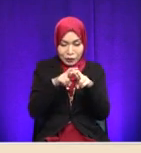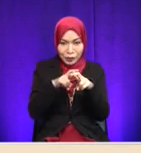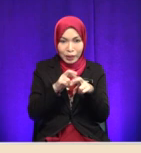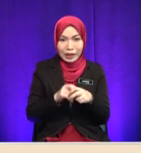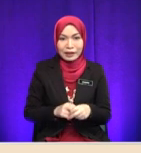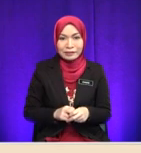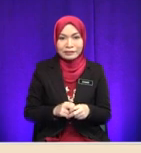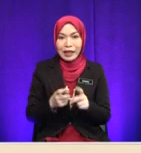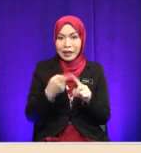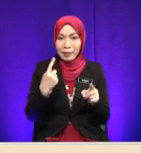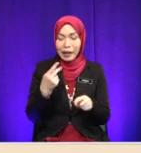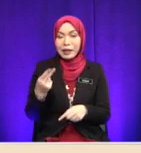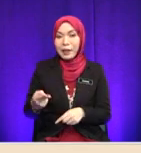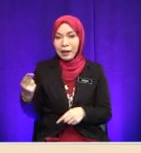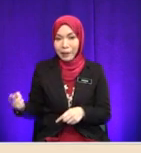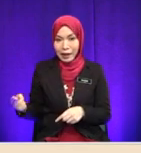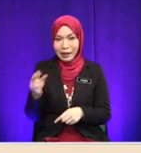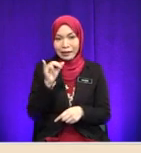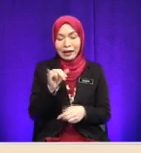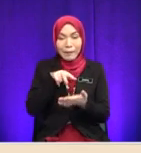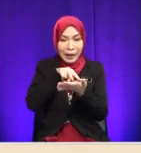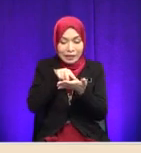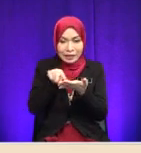apabila murid-murid ingin mengetahui